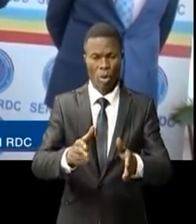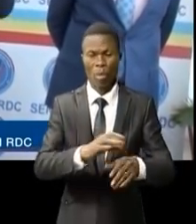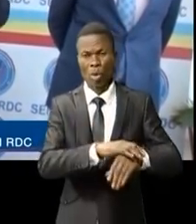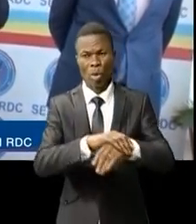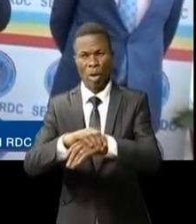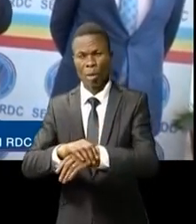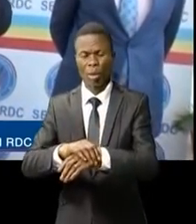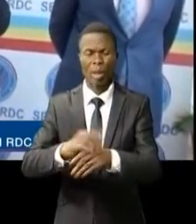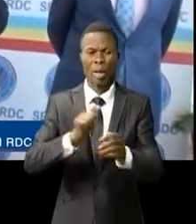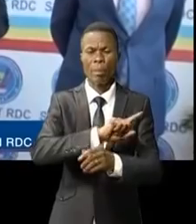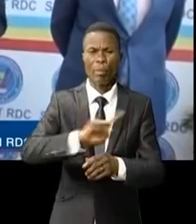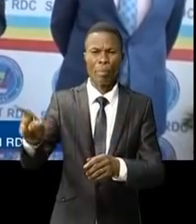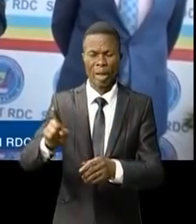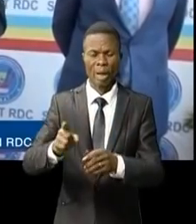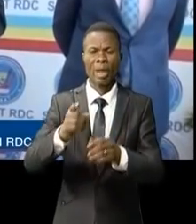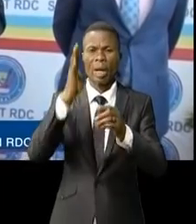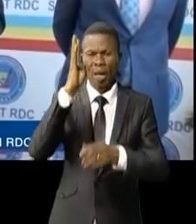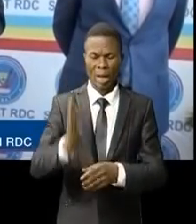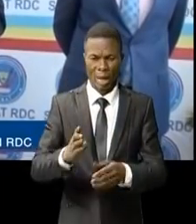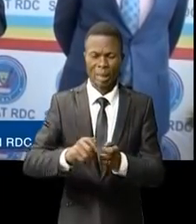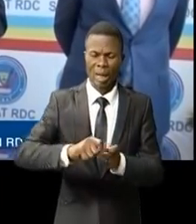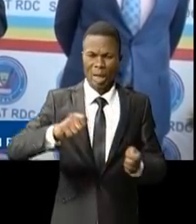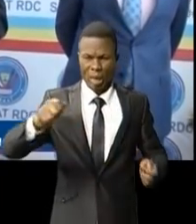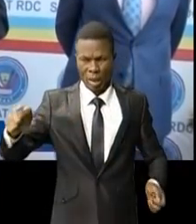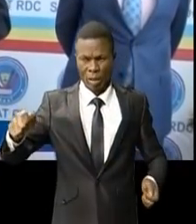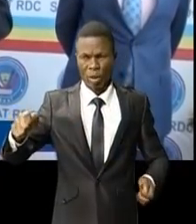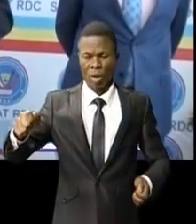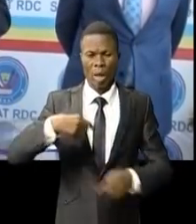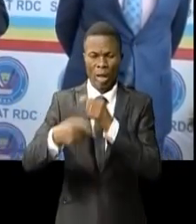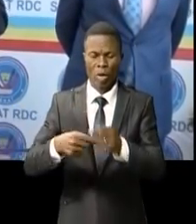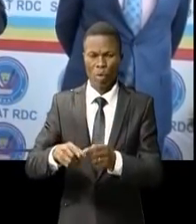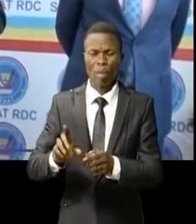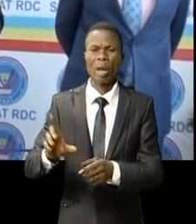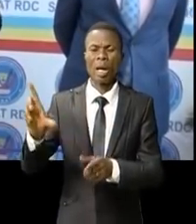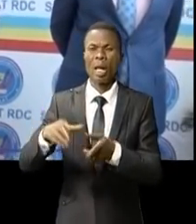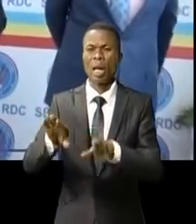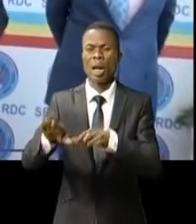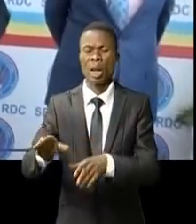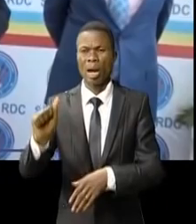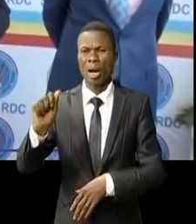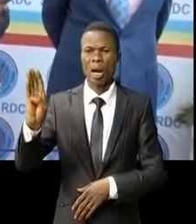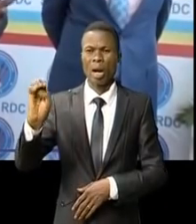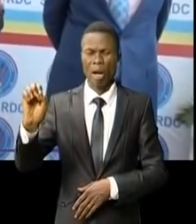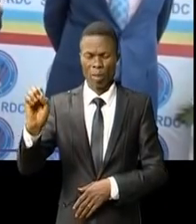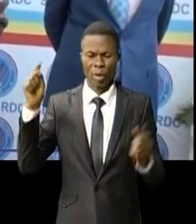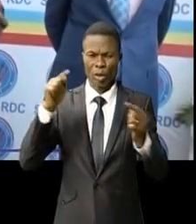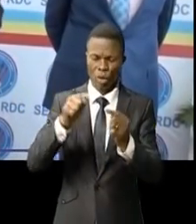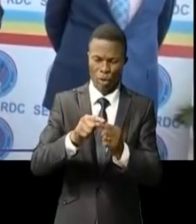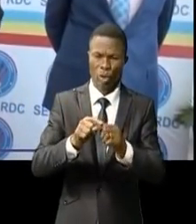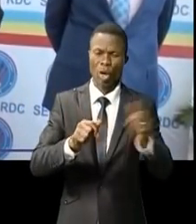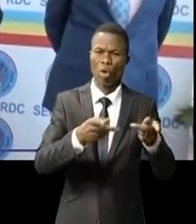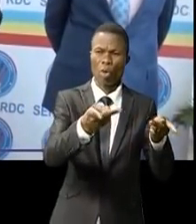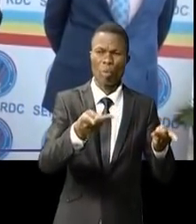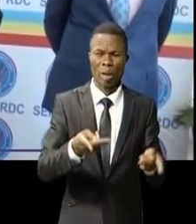une longueur de 1400 km. Ce pipeline partira donc du lac Albert, ça va jusqu'au port de Tanga